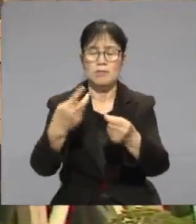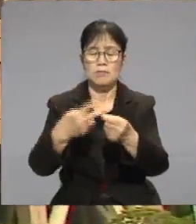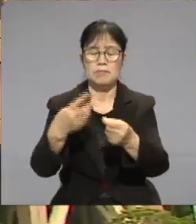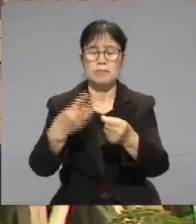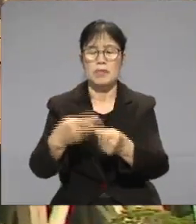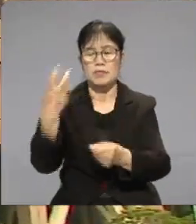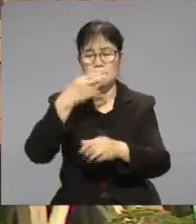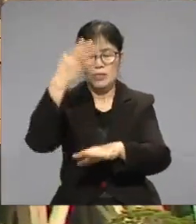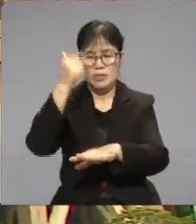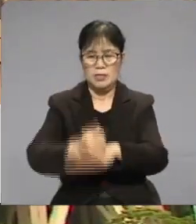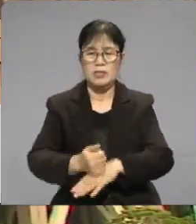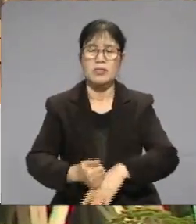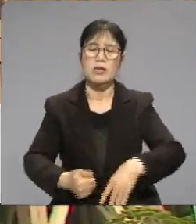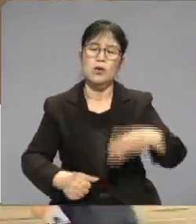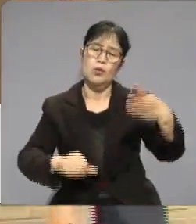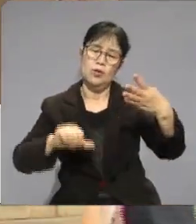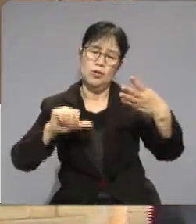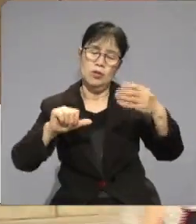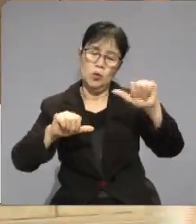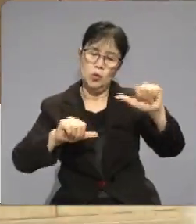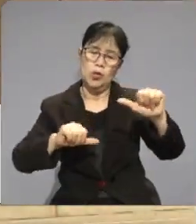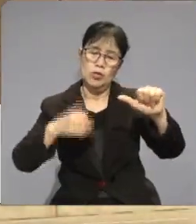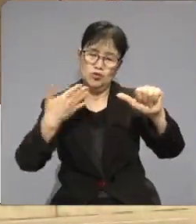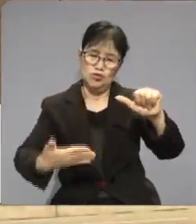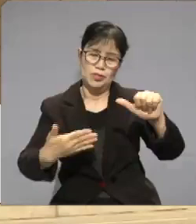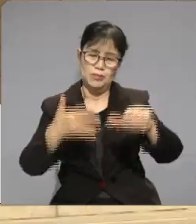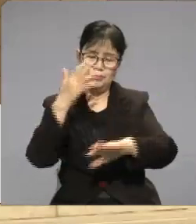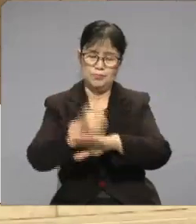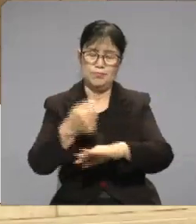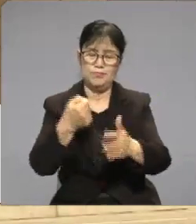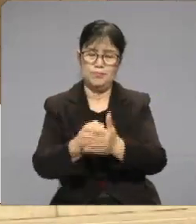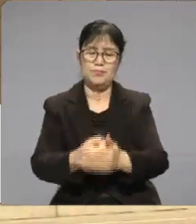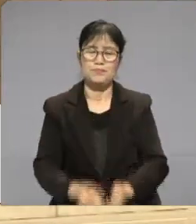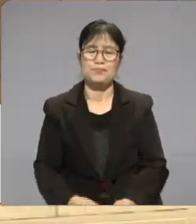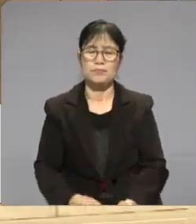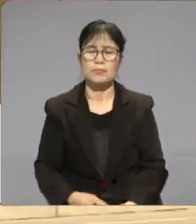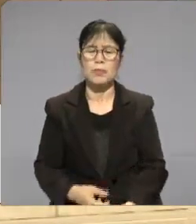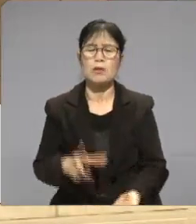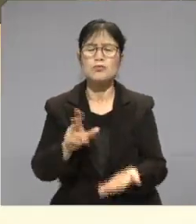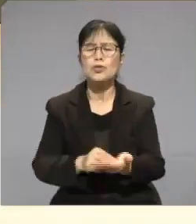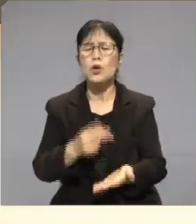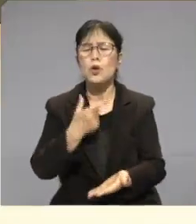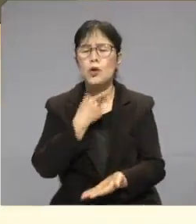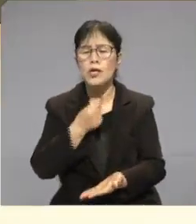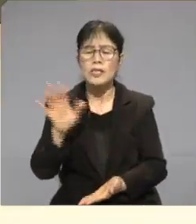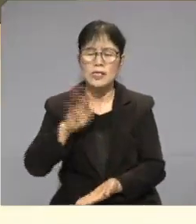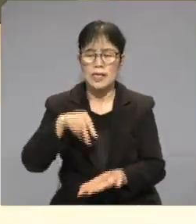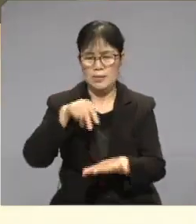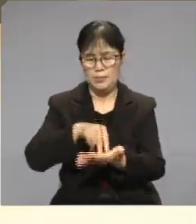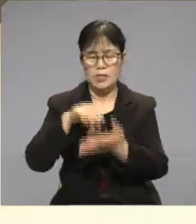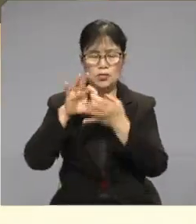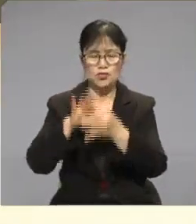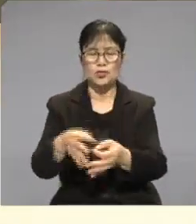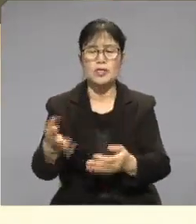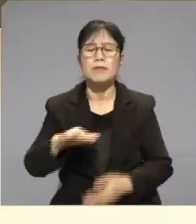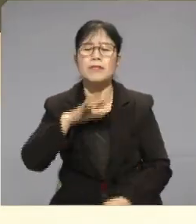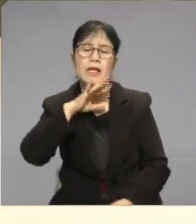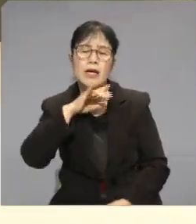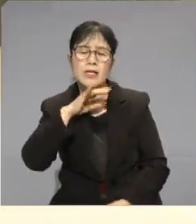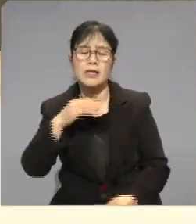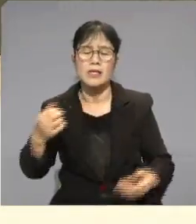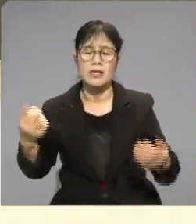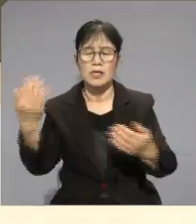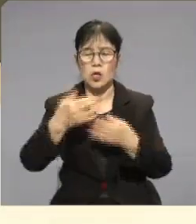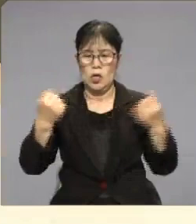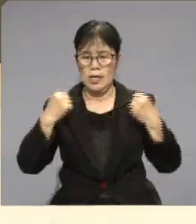끝에 지난 9일 최종 결정됐습니다. 법무부는 최 씨가 논란을 원하지 않는다는 입장을 유지했지만 나이와 건강 상태